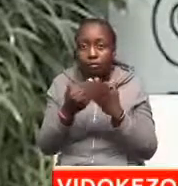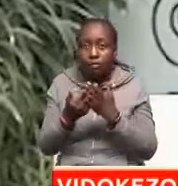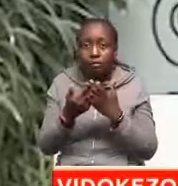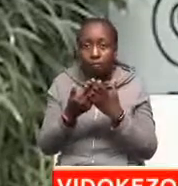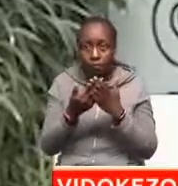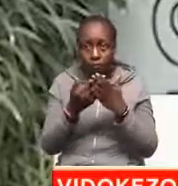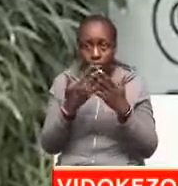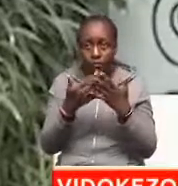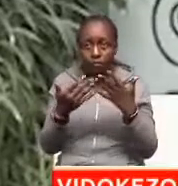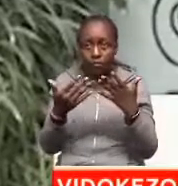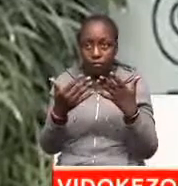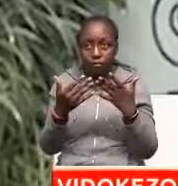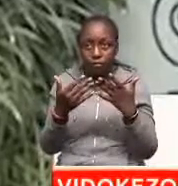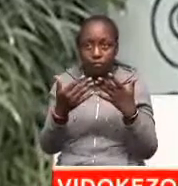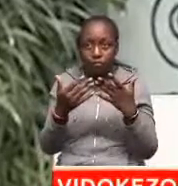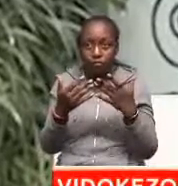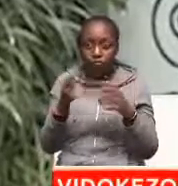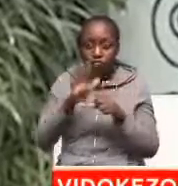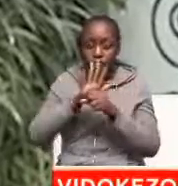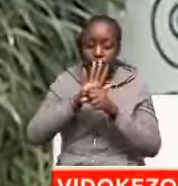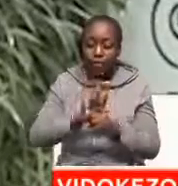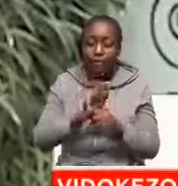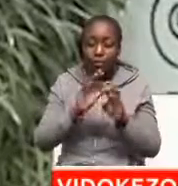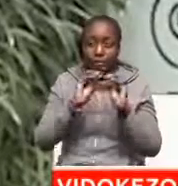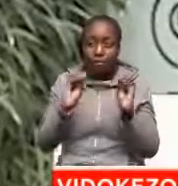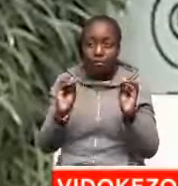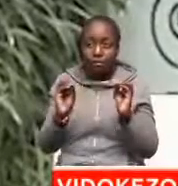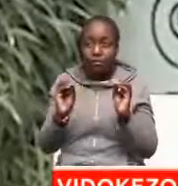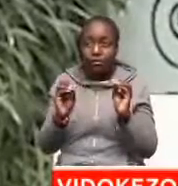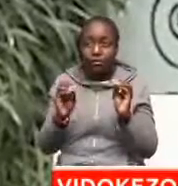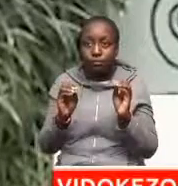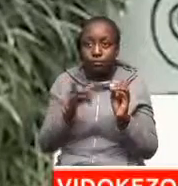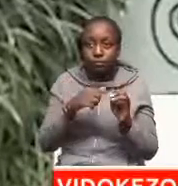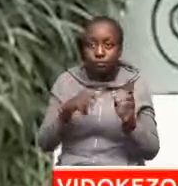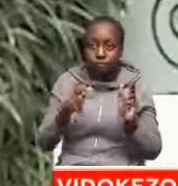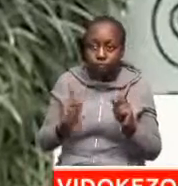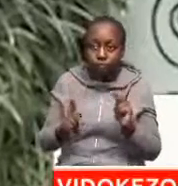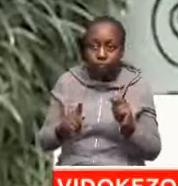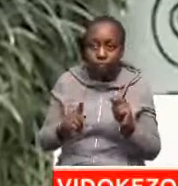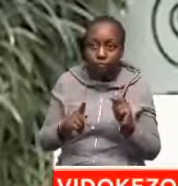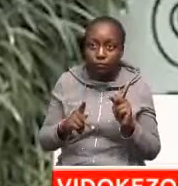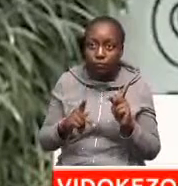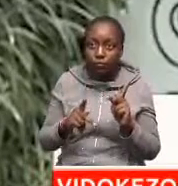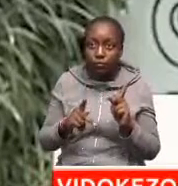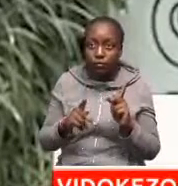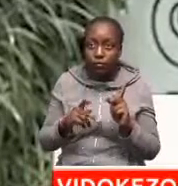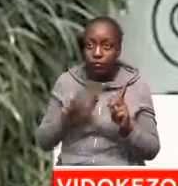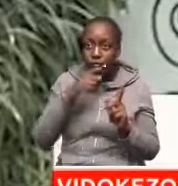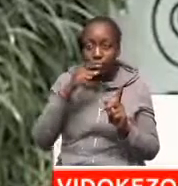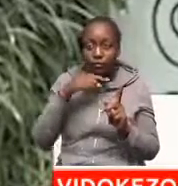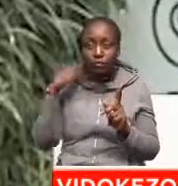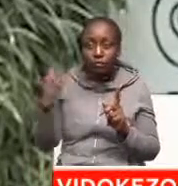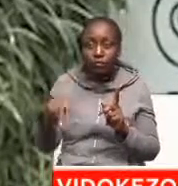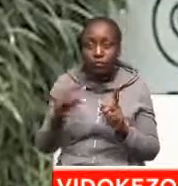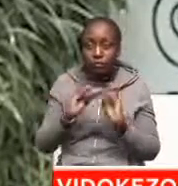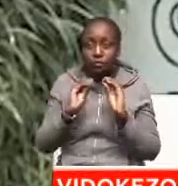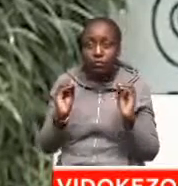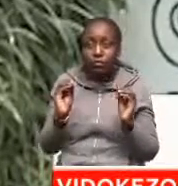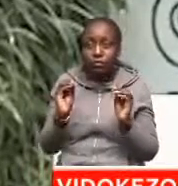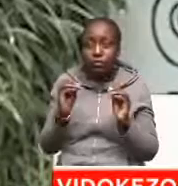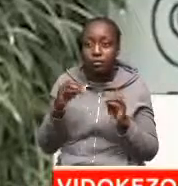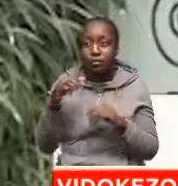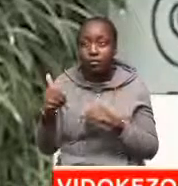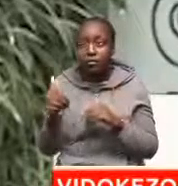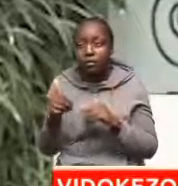janga hili lisituumize. Na tusiwe watu wakifikiri ni mchezo. Huu si mchezo. Kuna wengine